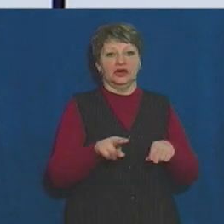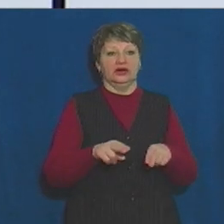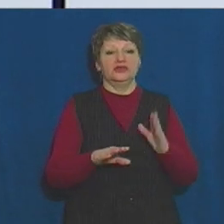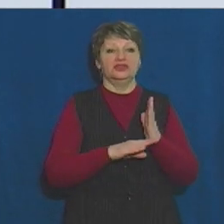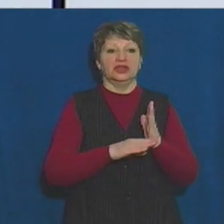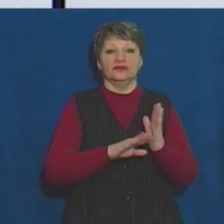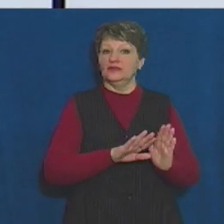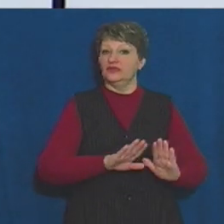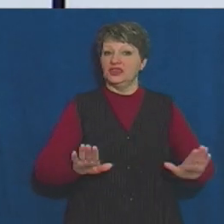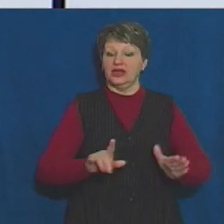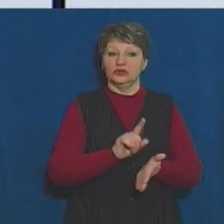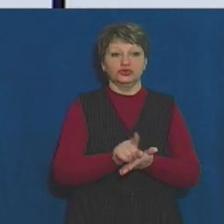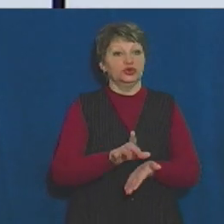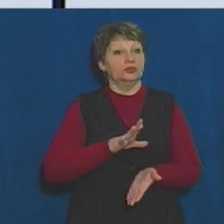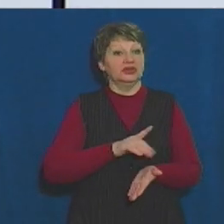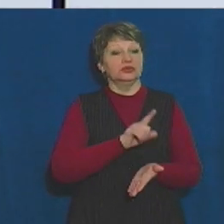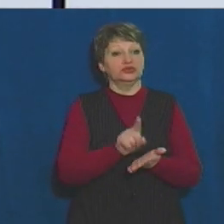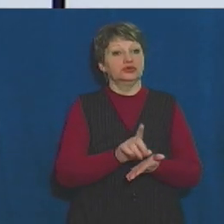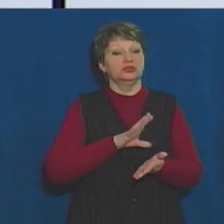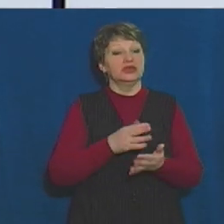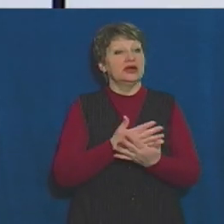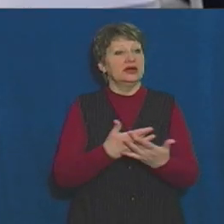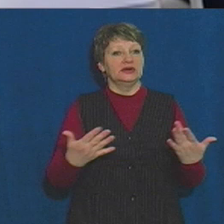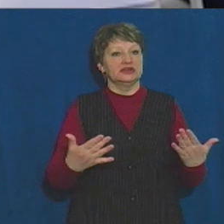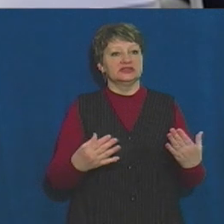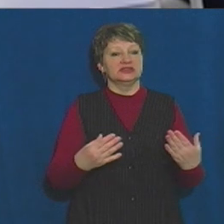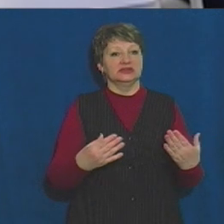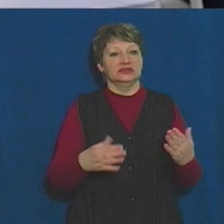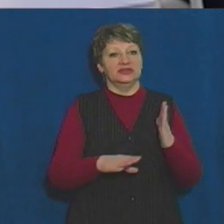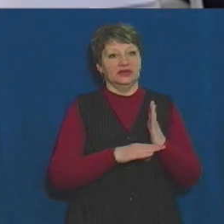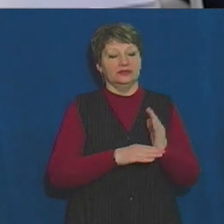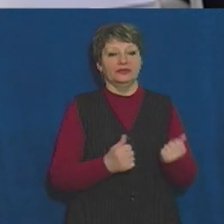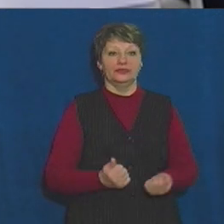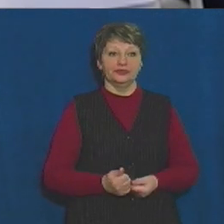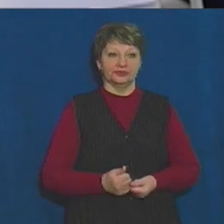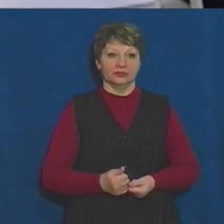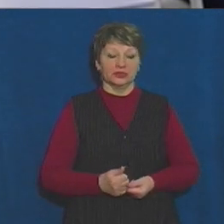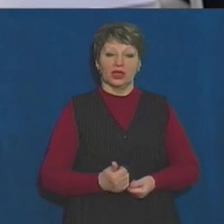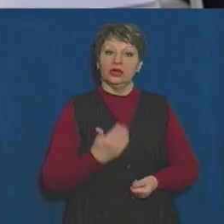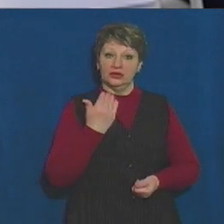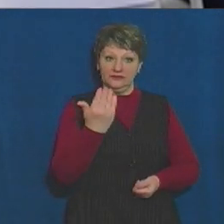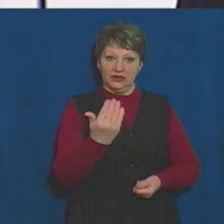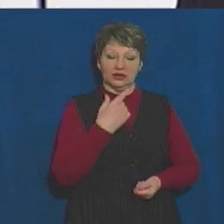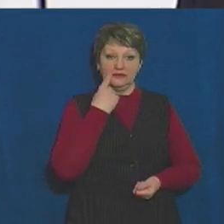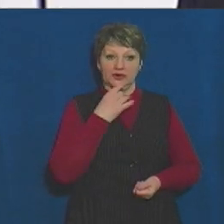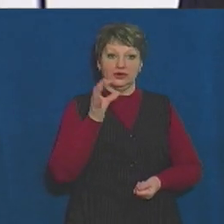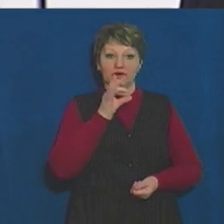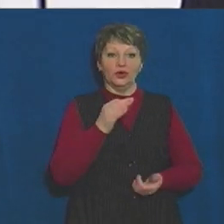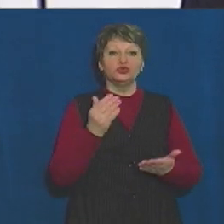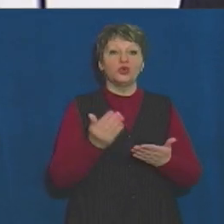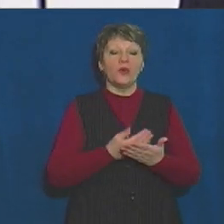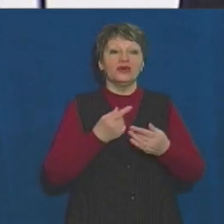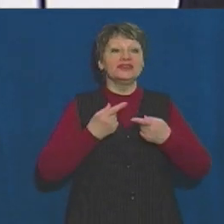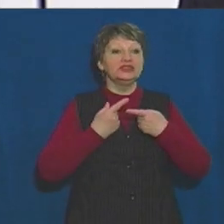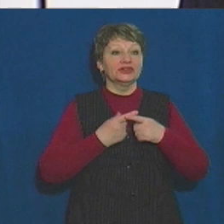бути насадження різного породного складу. Ви говорили про технології. Які новітні технології існують